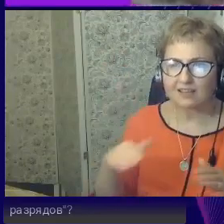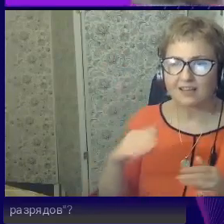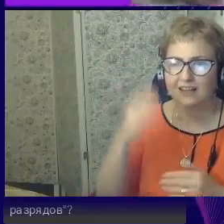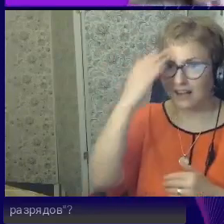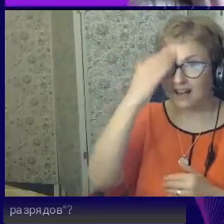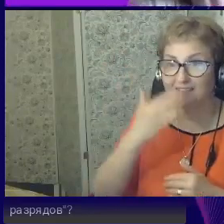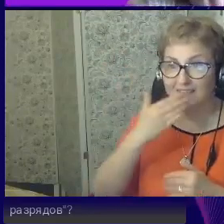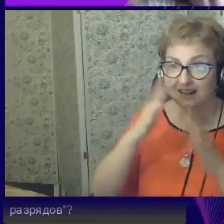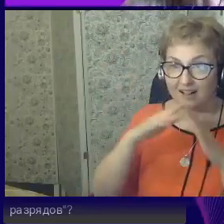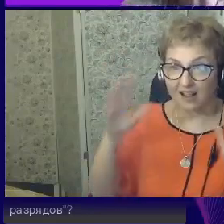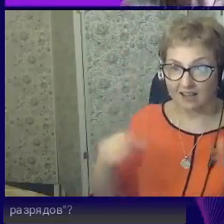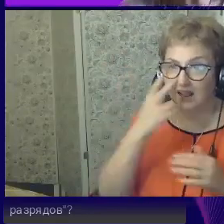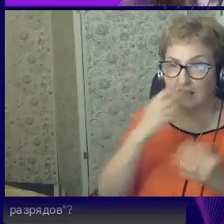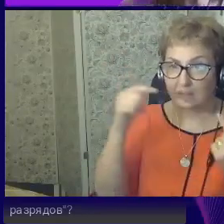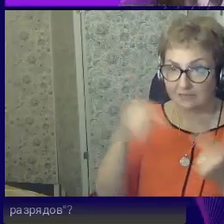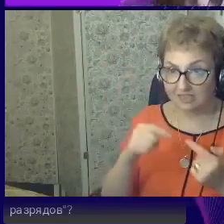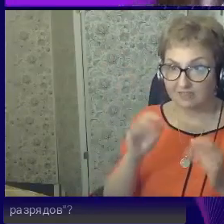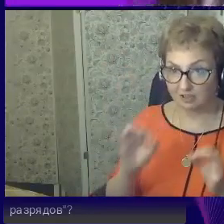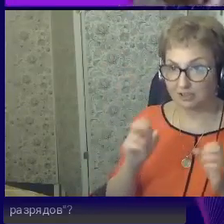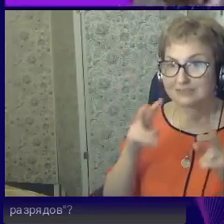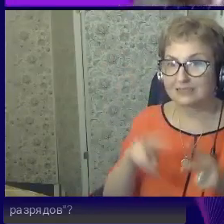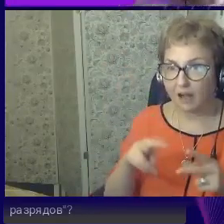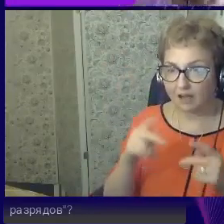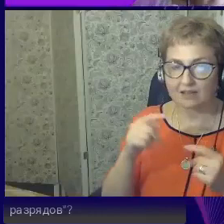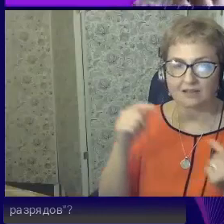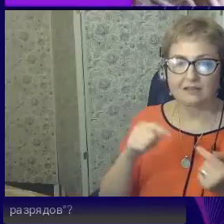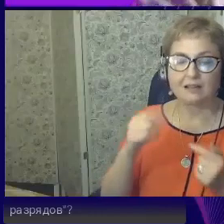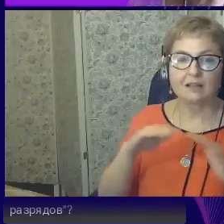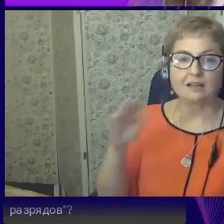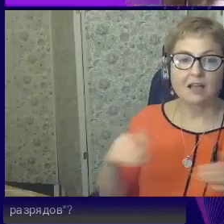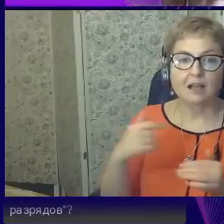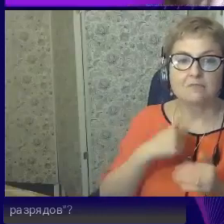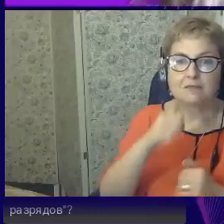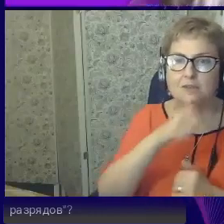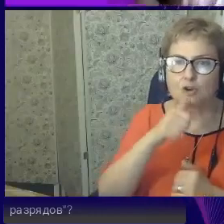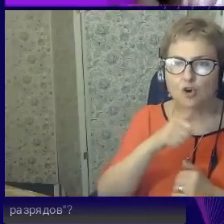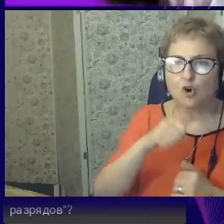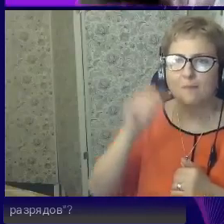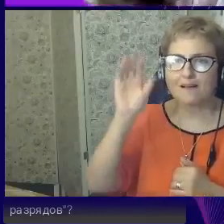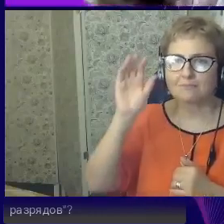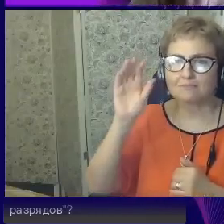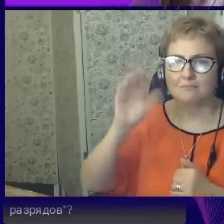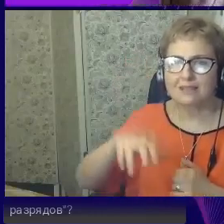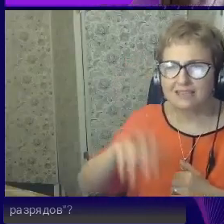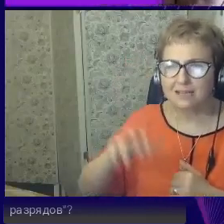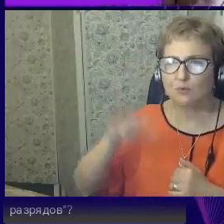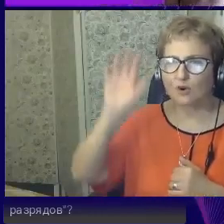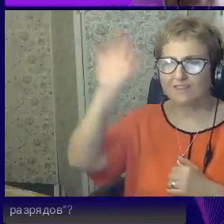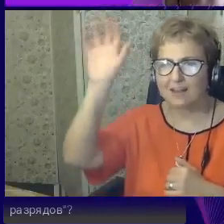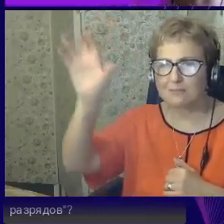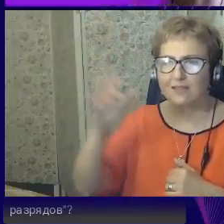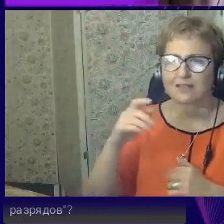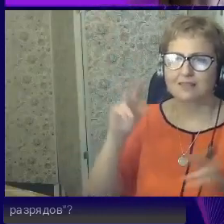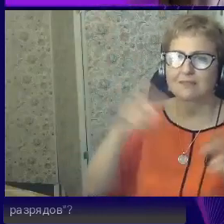летних лагерях, в летних адаптированных, конечно, лагерях. И мы пробовали и волейбол, и баскетбол, и пионербол, и